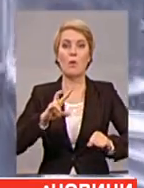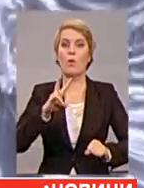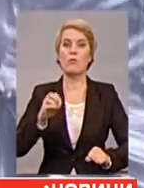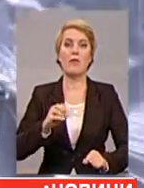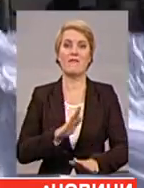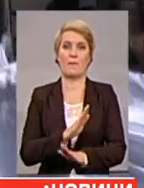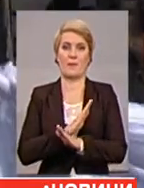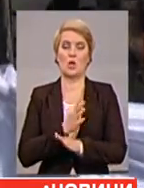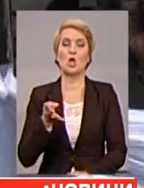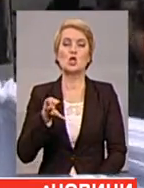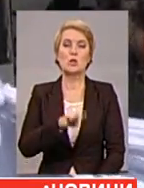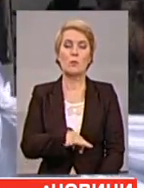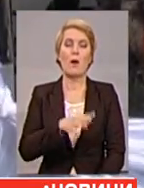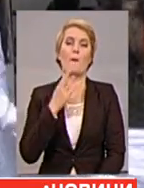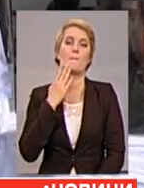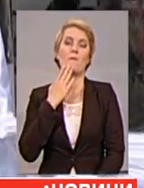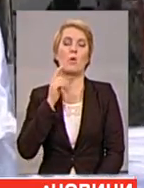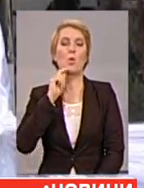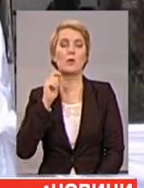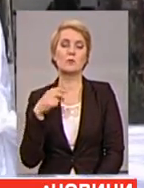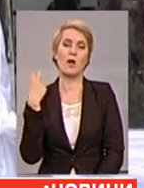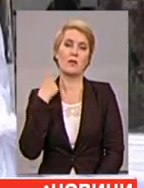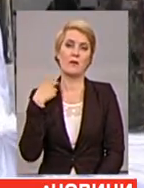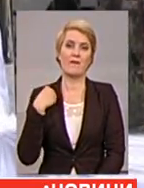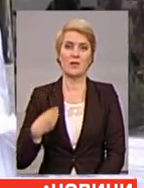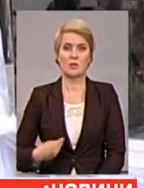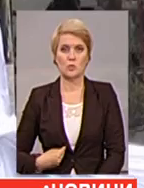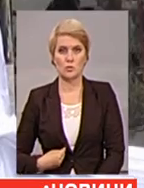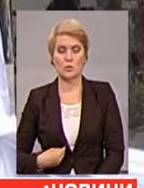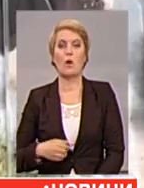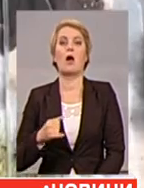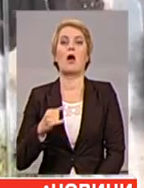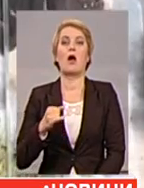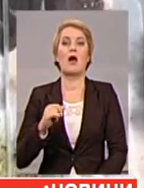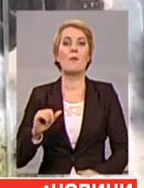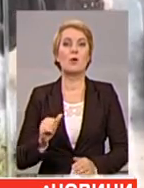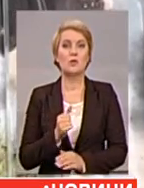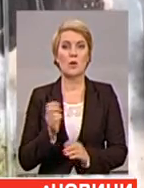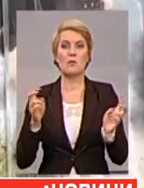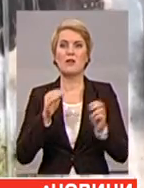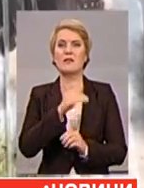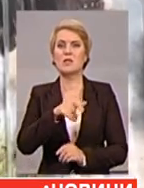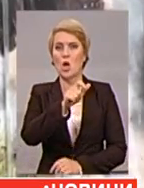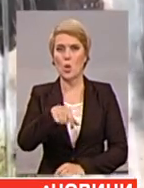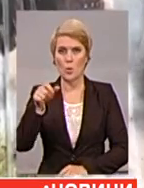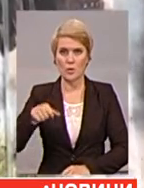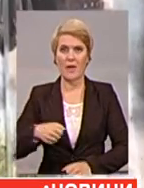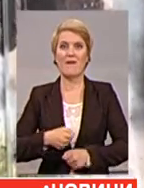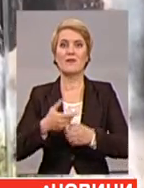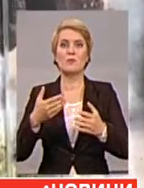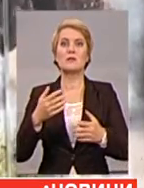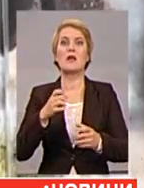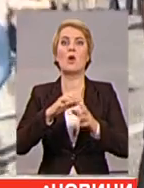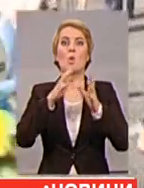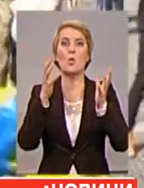та французькою. На офіційне відкриття алеї прийшли понад тисячу городян. Спочатку в небо випустили сотні білих кульок, що символізують